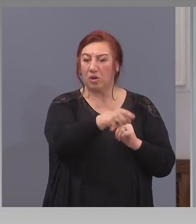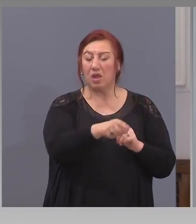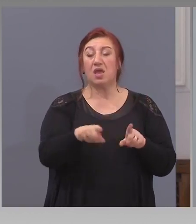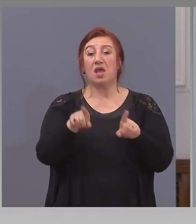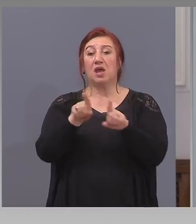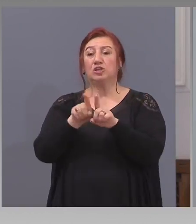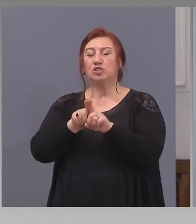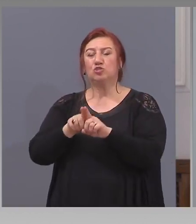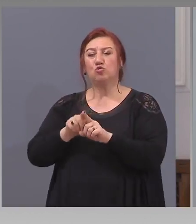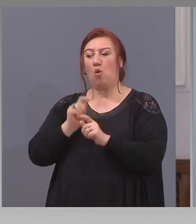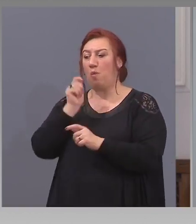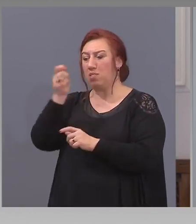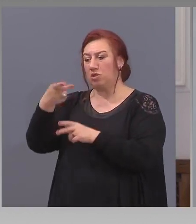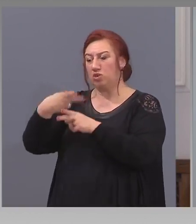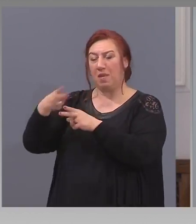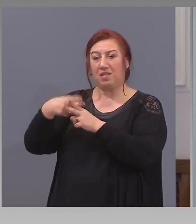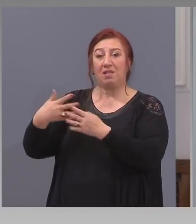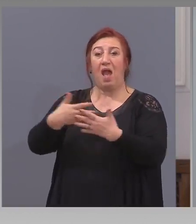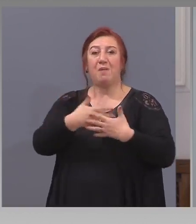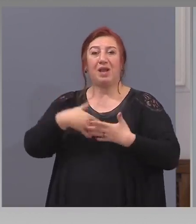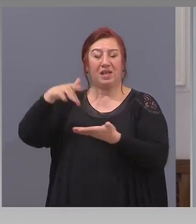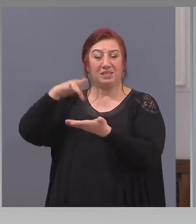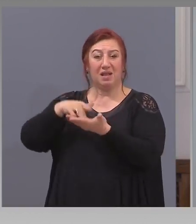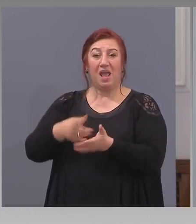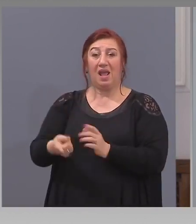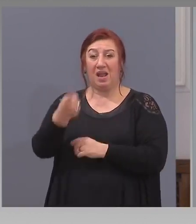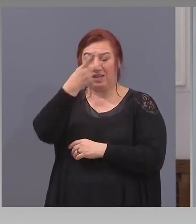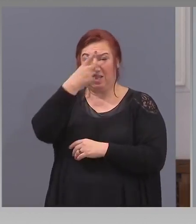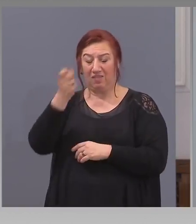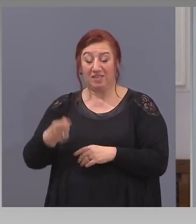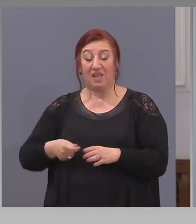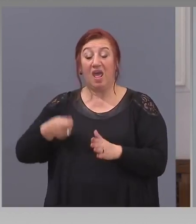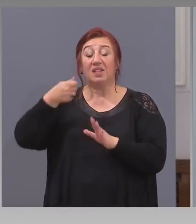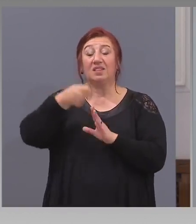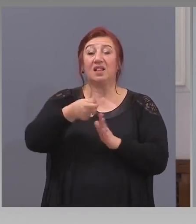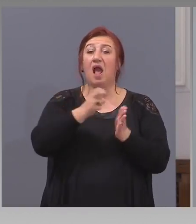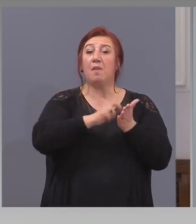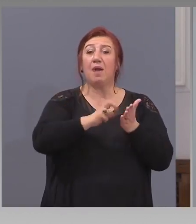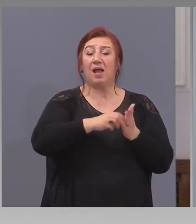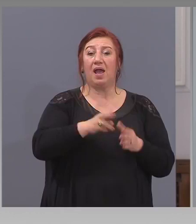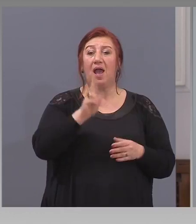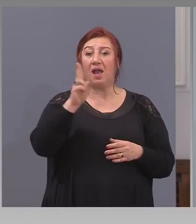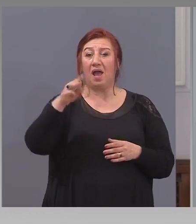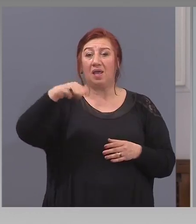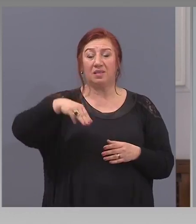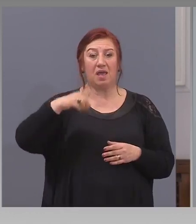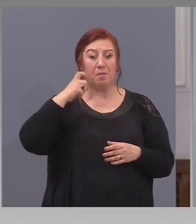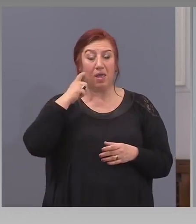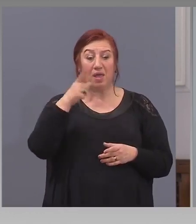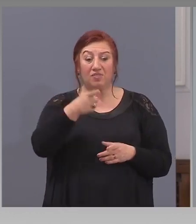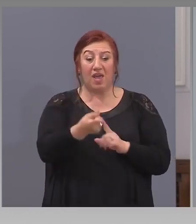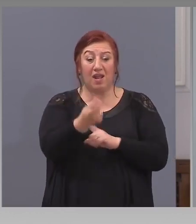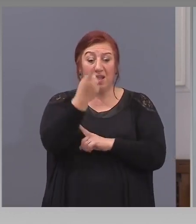централи 1,2 милиарда, и дълга на КТБ 3,700. Живи пари тогава.